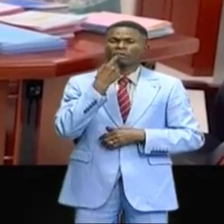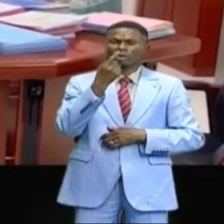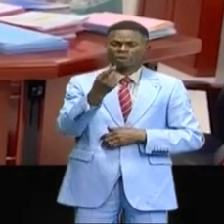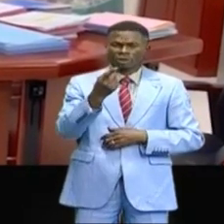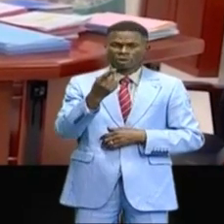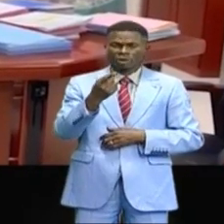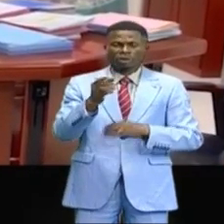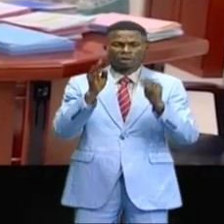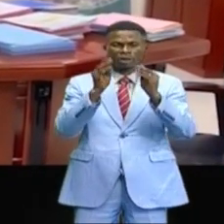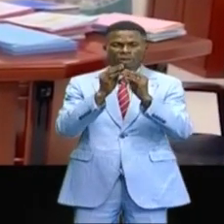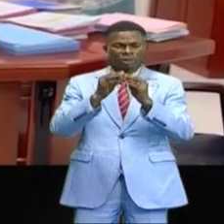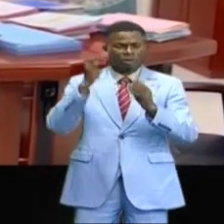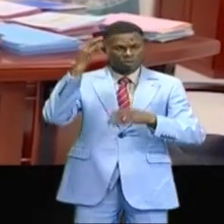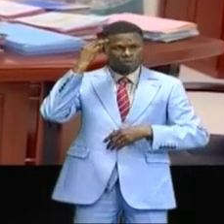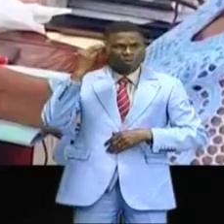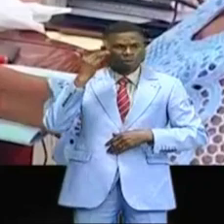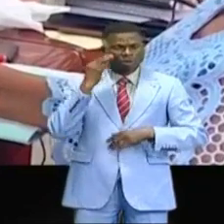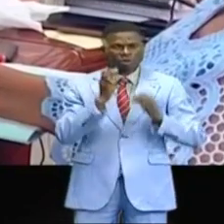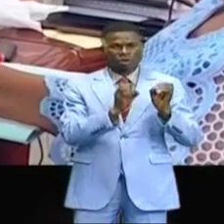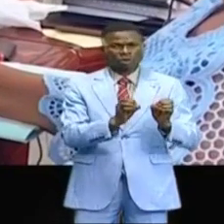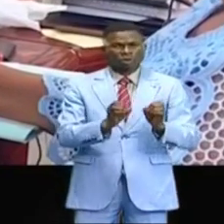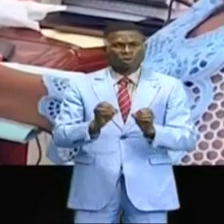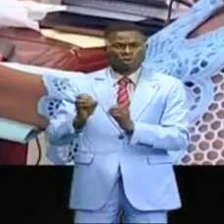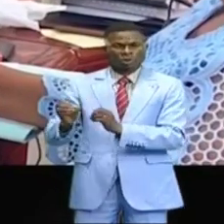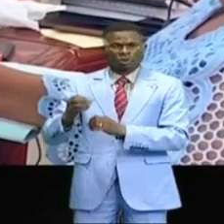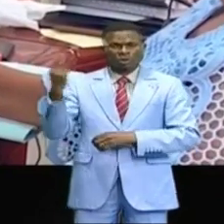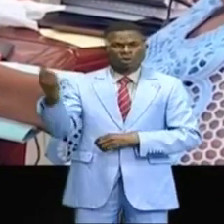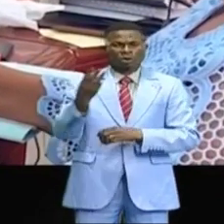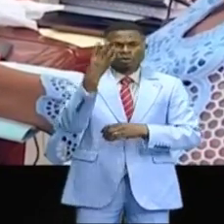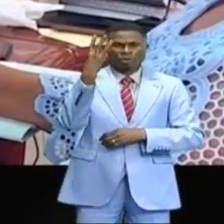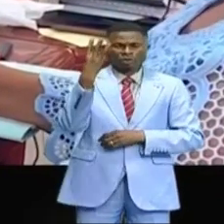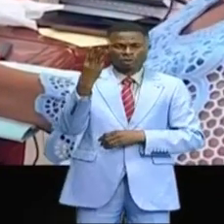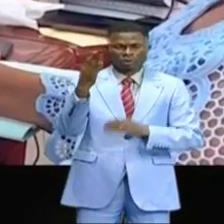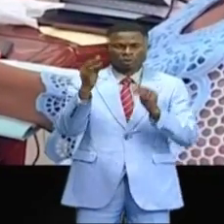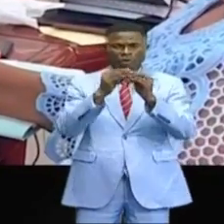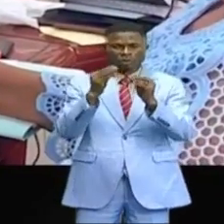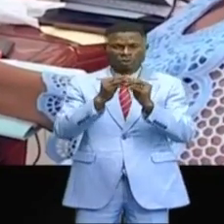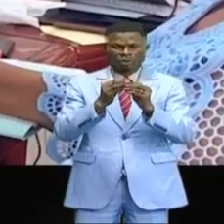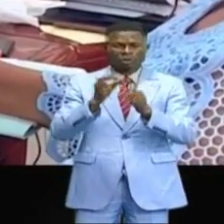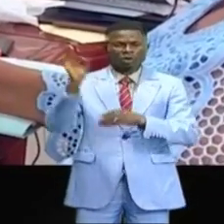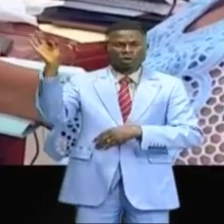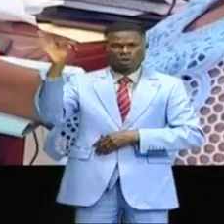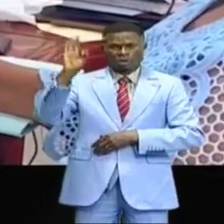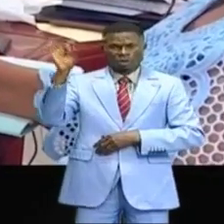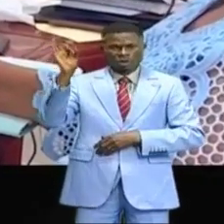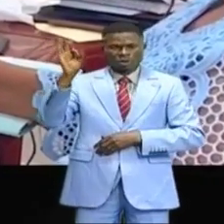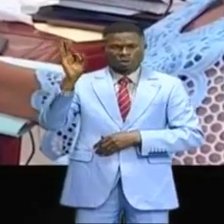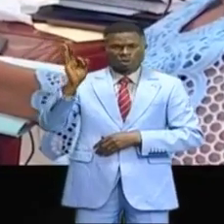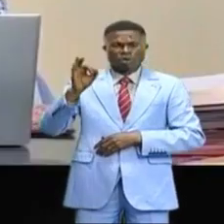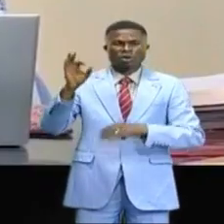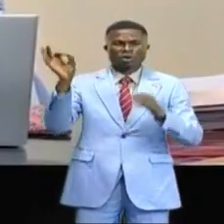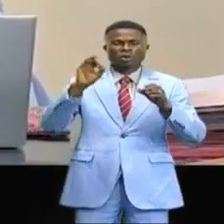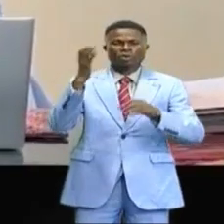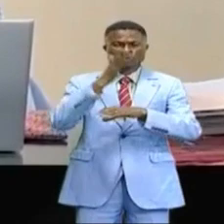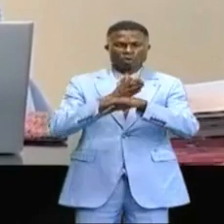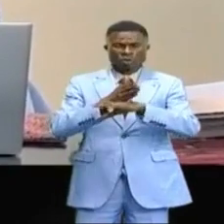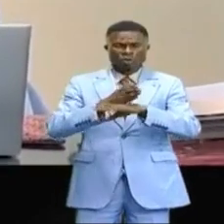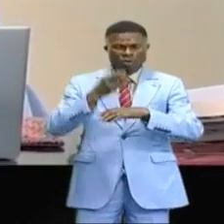du Conseil des ministres l'organisation de la 23e session de la Commission des forêts et de la faune sauvage pour